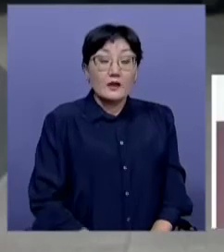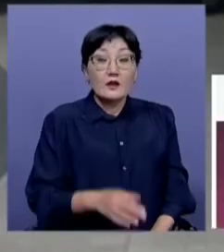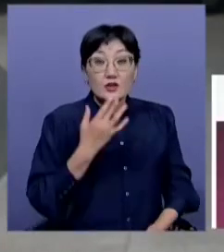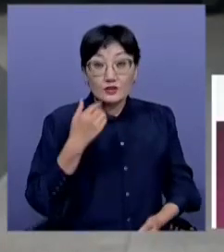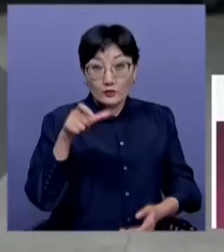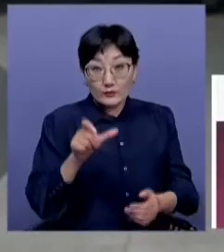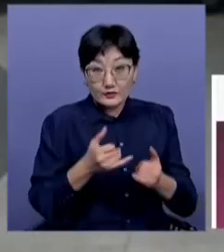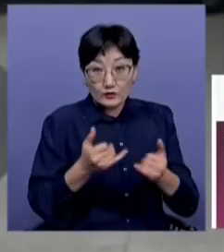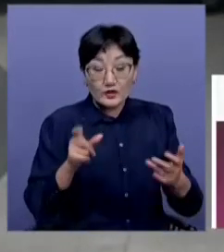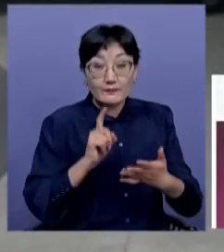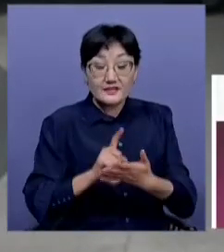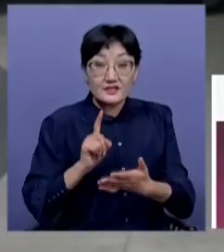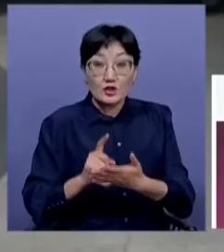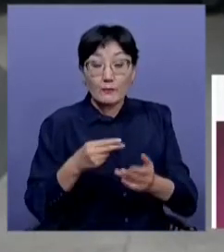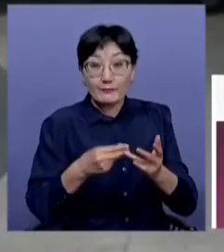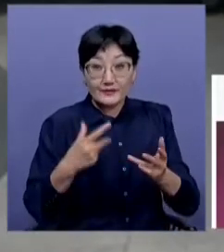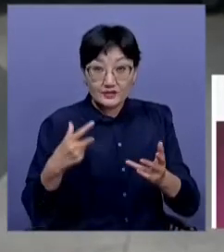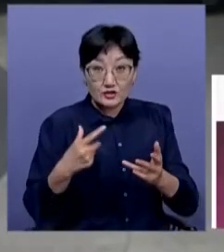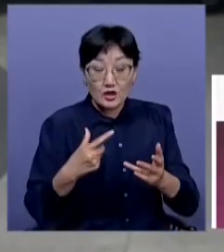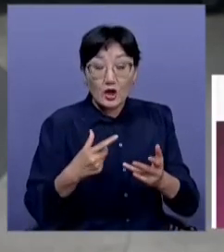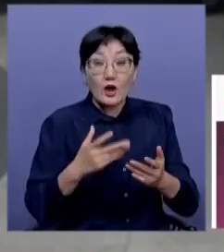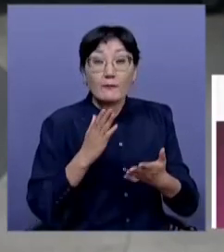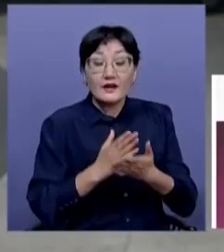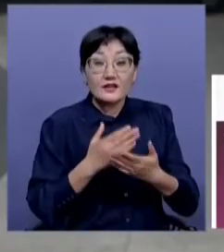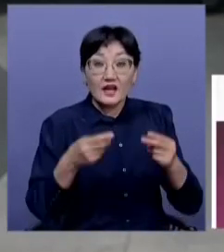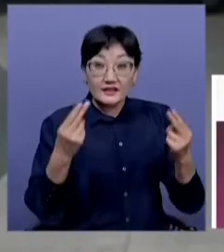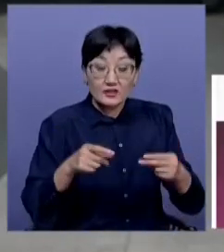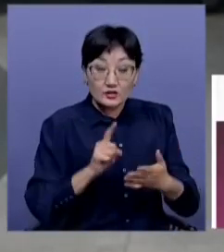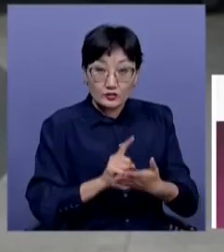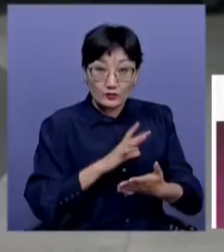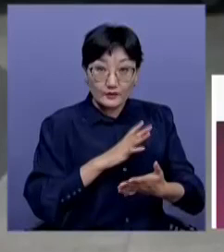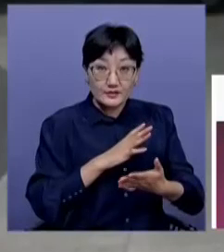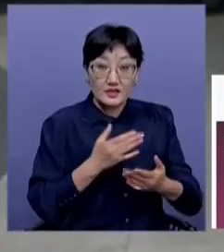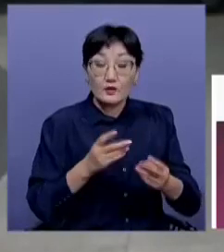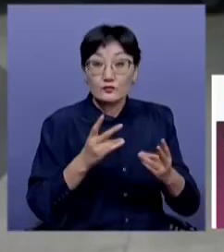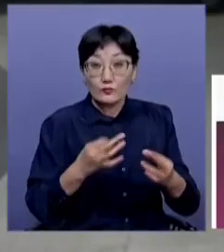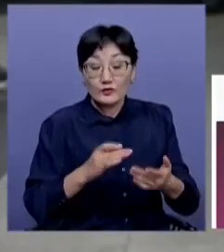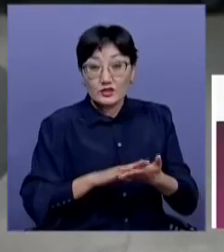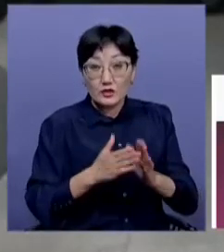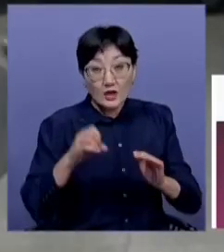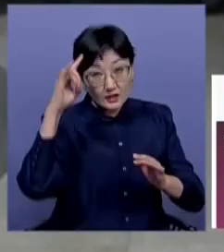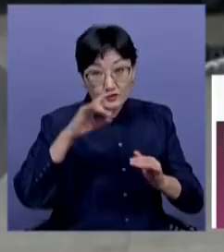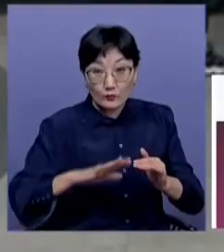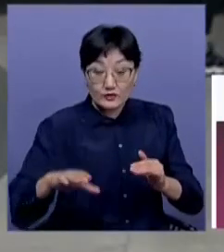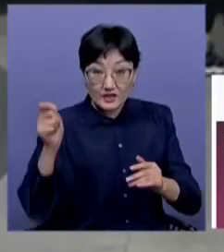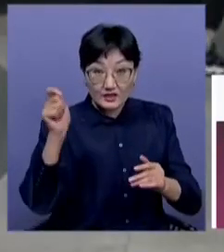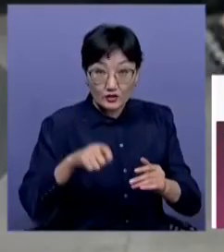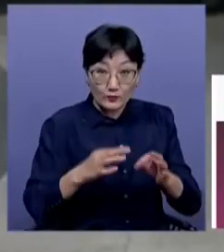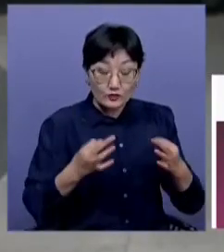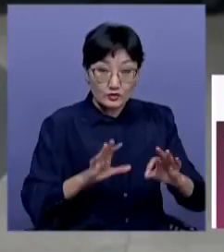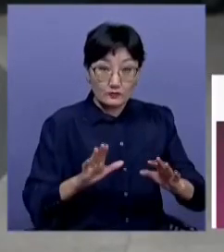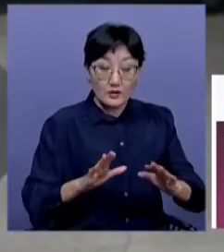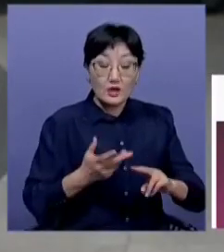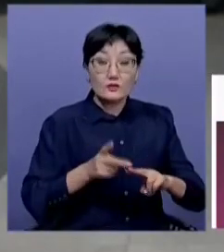Шетел азаматтары үшін міндетті түрде ПТР сынағынан өткендігі туралы анықтама болуы қажет. Әйтпесе, Қазақстан аумағына кіруге рұқсат